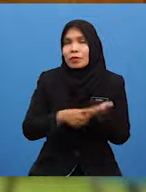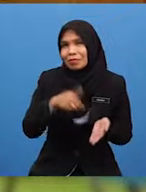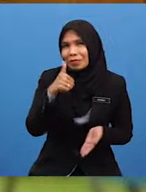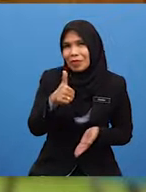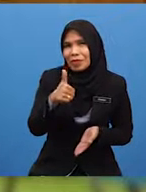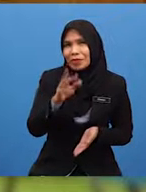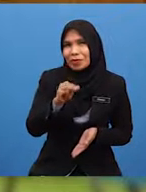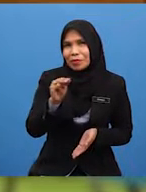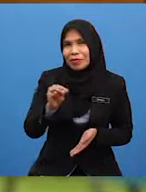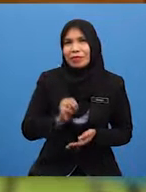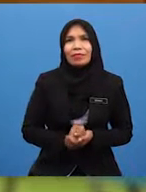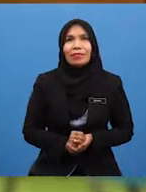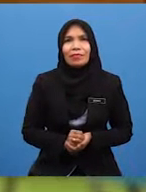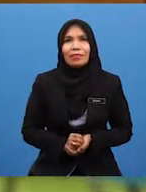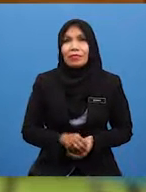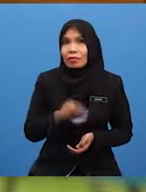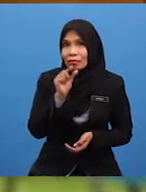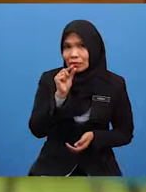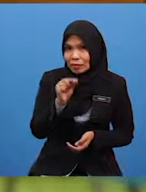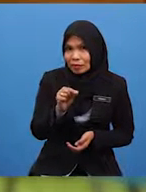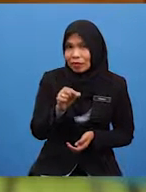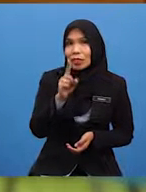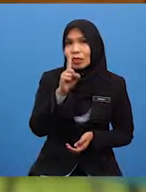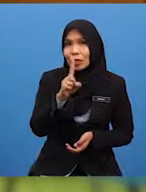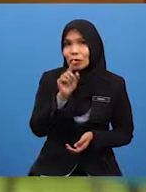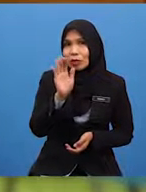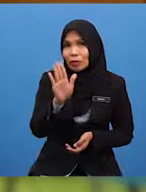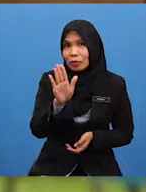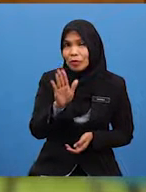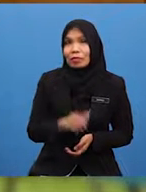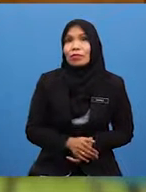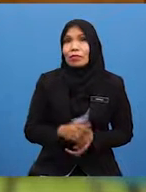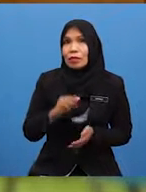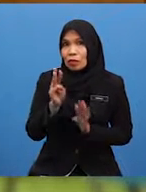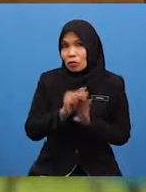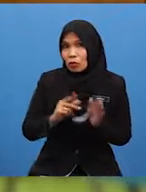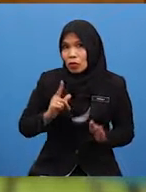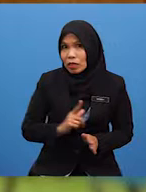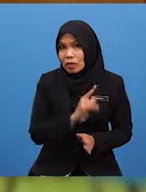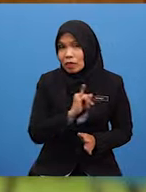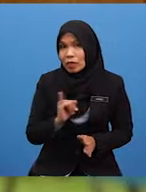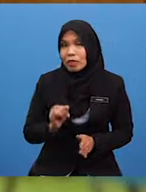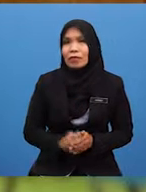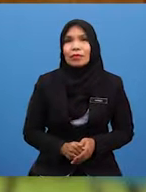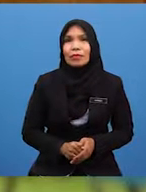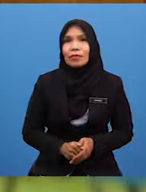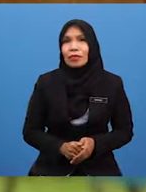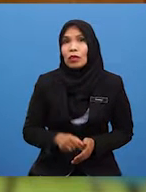Bagus, murid-murid. Titik 15 mewakili huruf